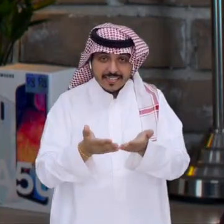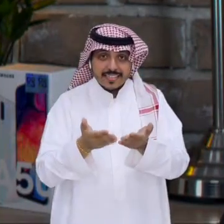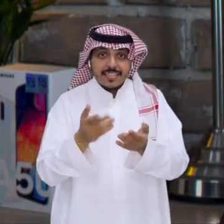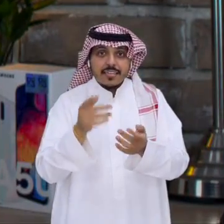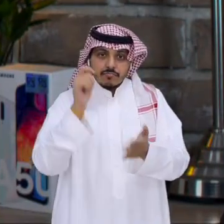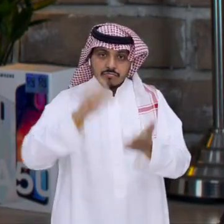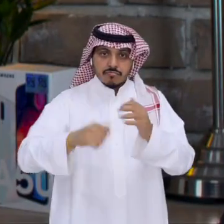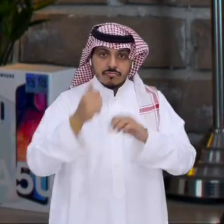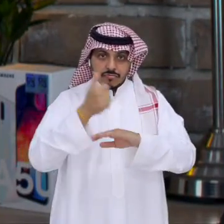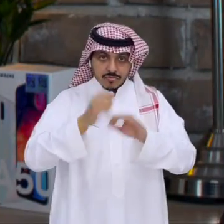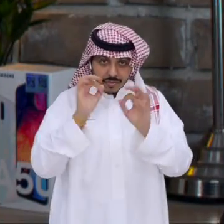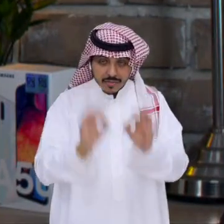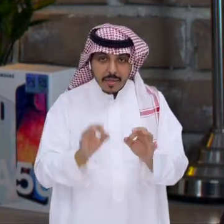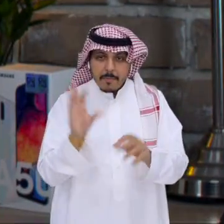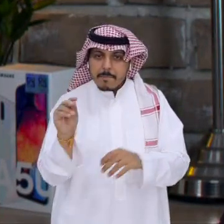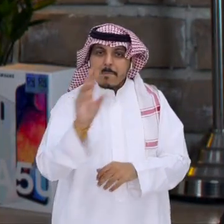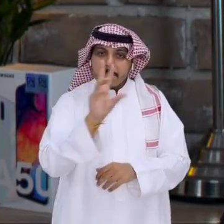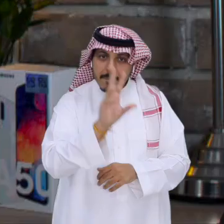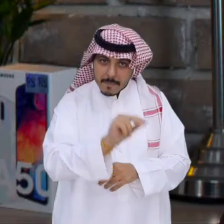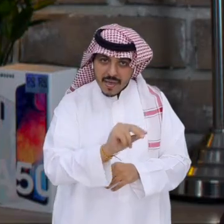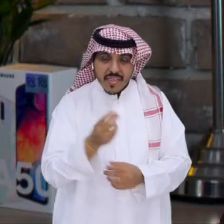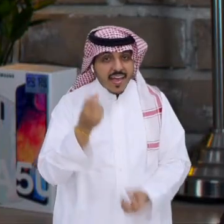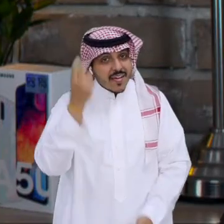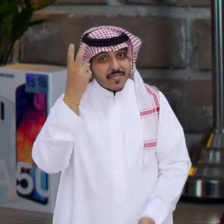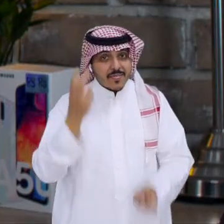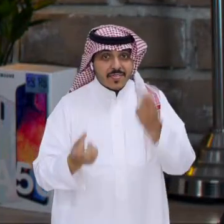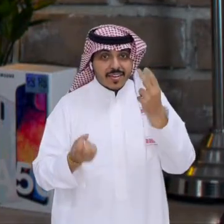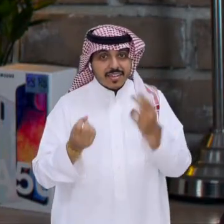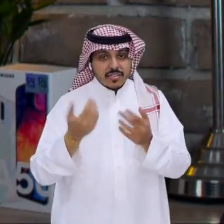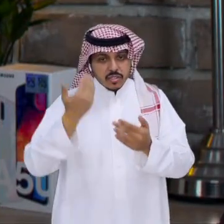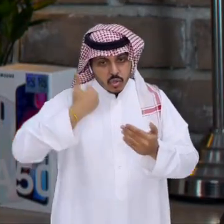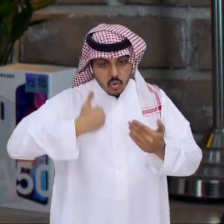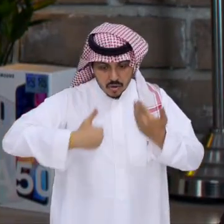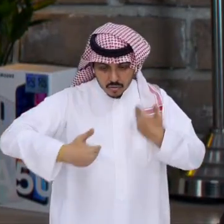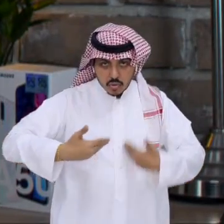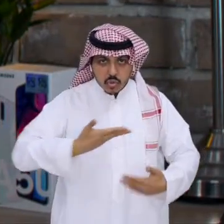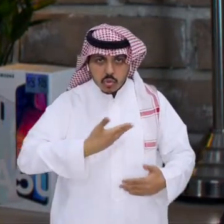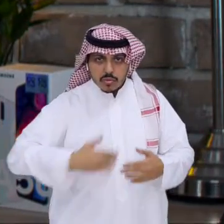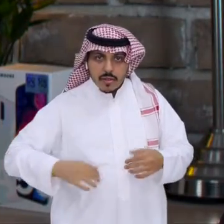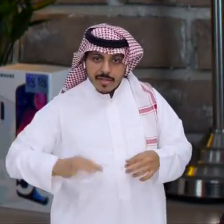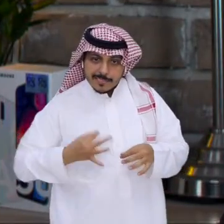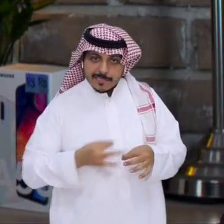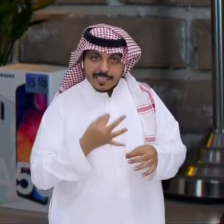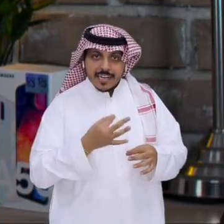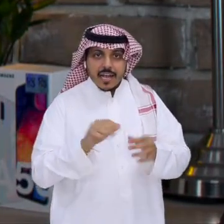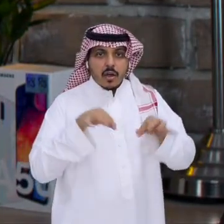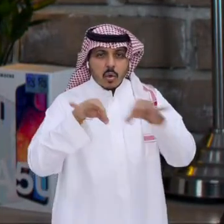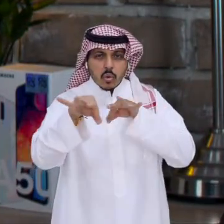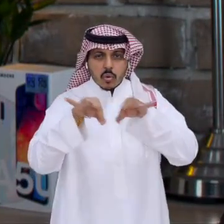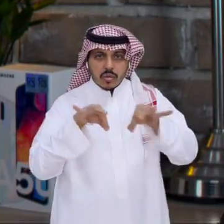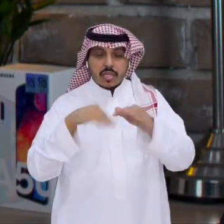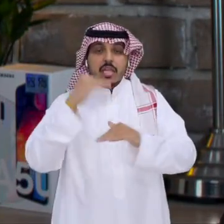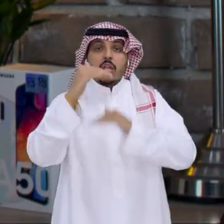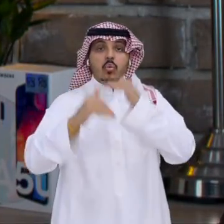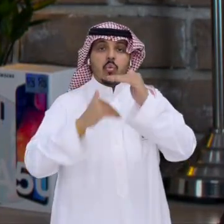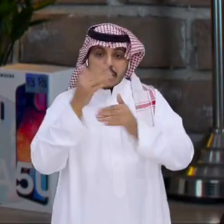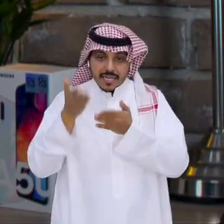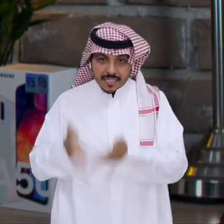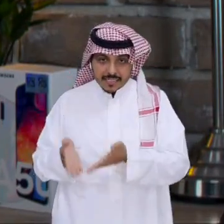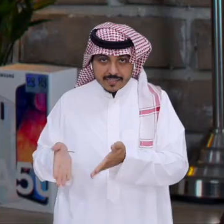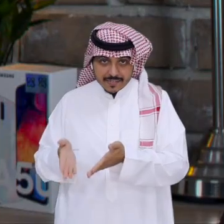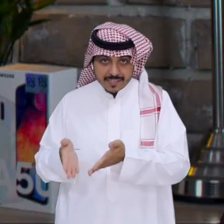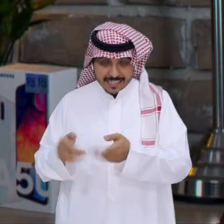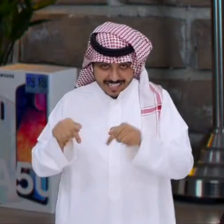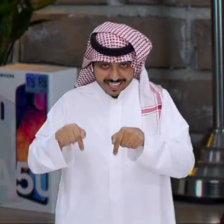المادة، يتم الاعتماد عليها في بعض الأفكار للجراحات الداخلية. هذه إلى الحين الخطط، والمادة تحت التطوير وما